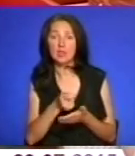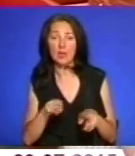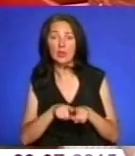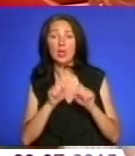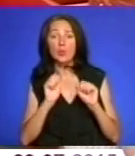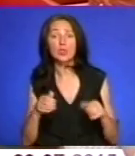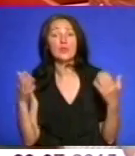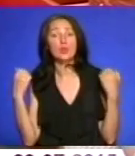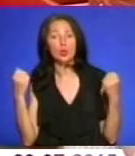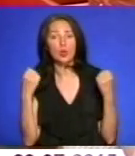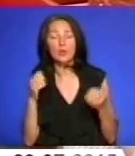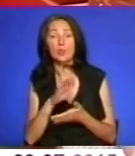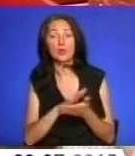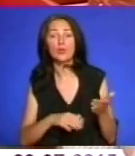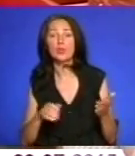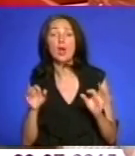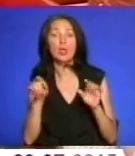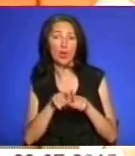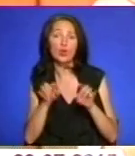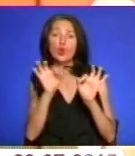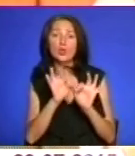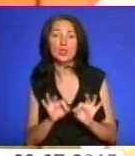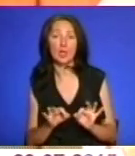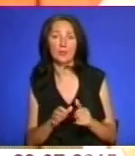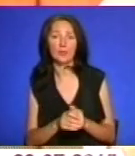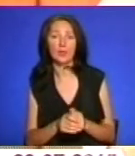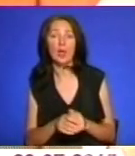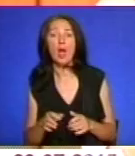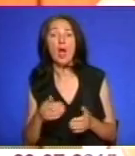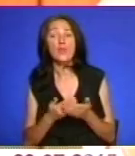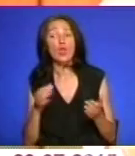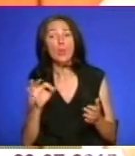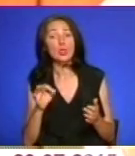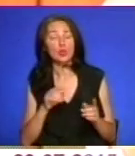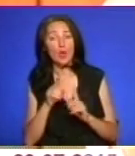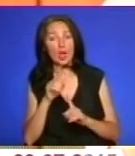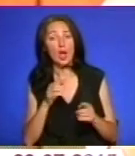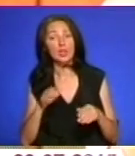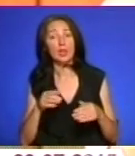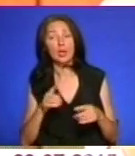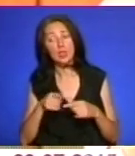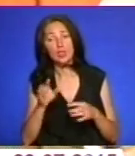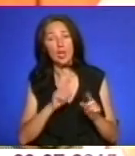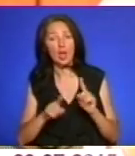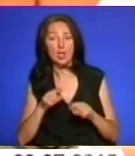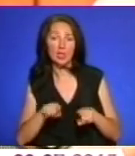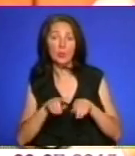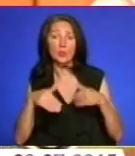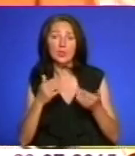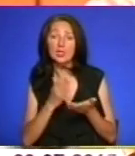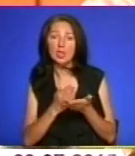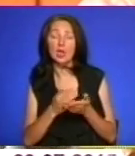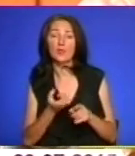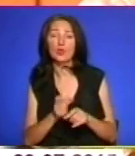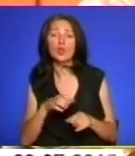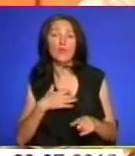можливість оздоровлення триватиме і восени. Є і обласної ради пропозиції, можливості, і інших рад такі пропозиції. Але дуже важливо, я